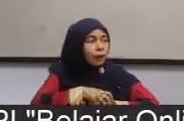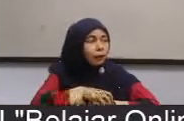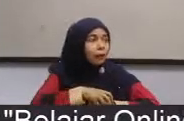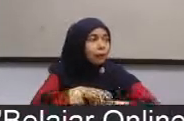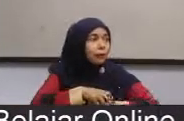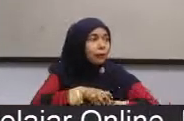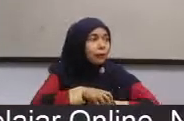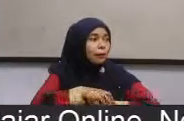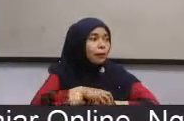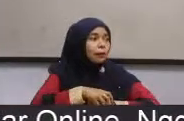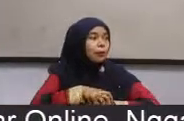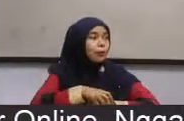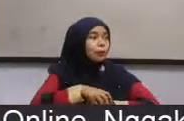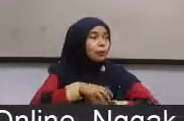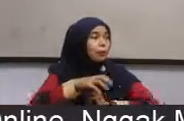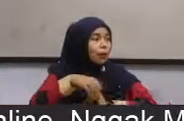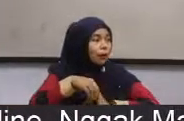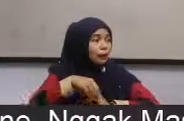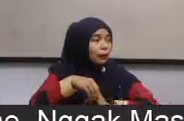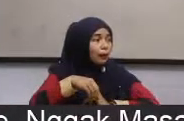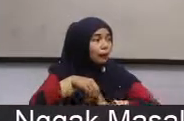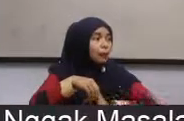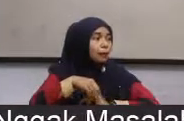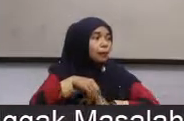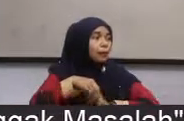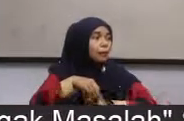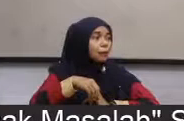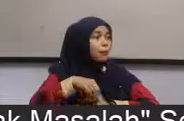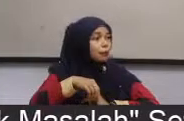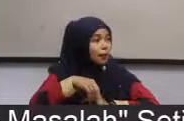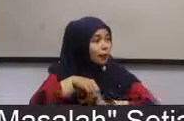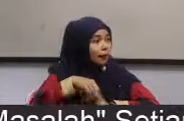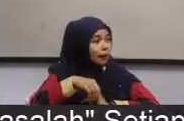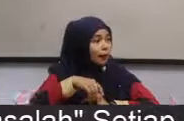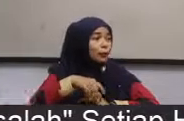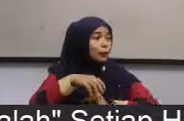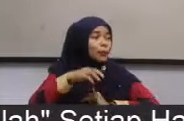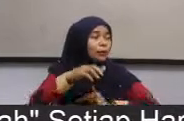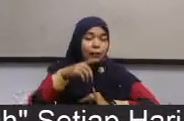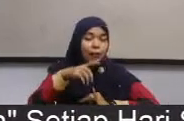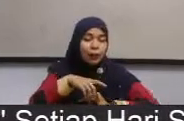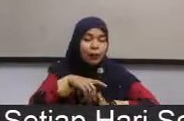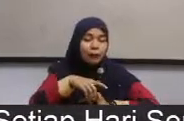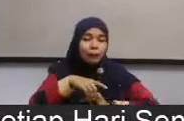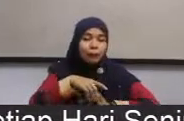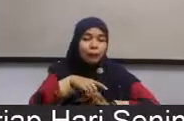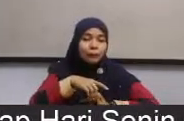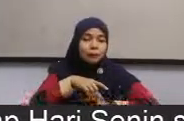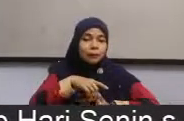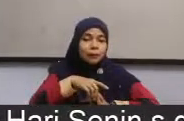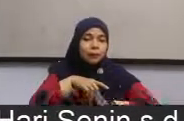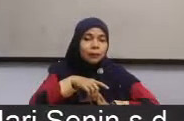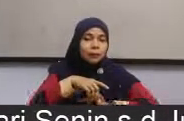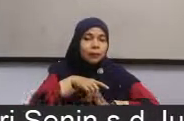akhlak atau moral Hai Bang sana itu yang